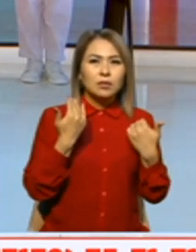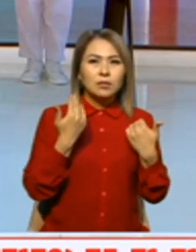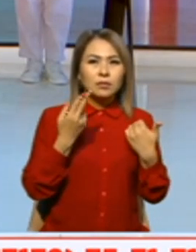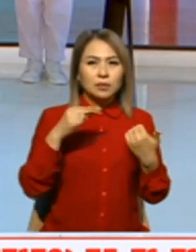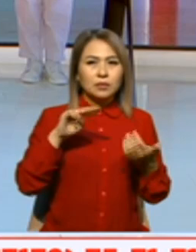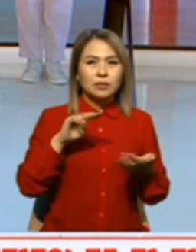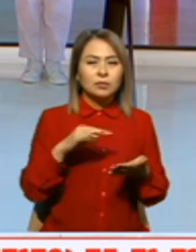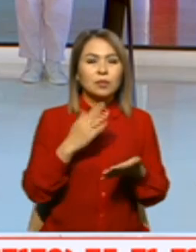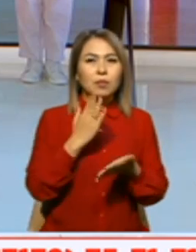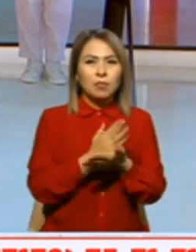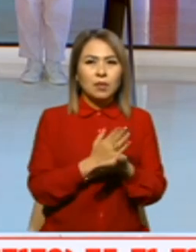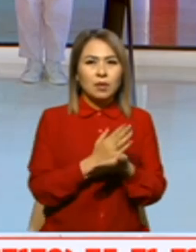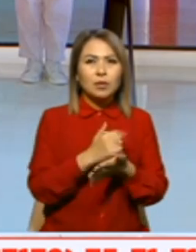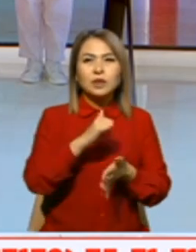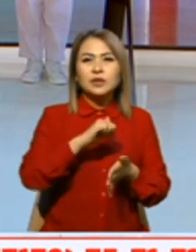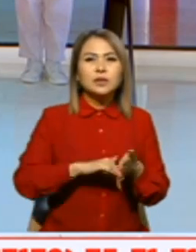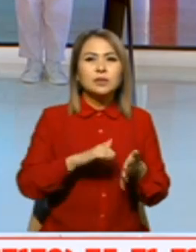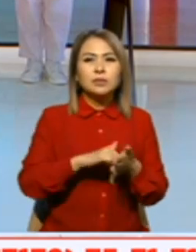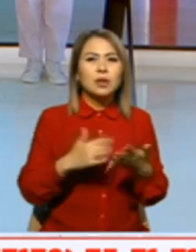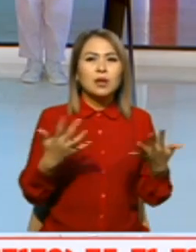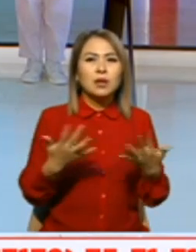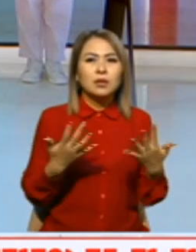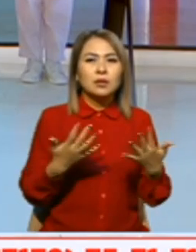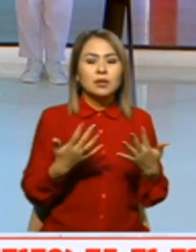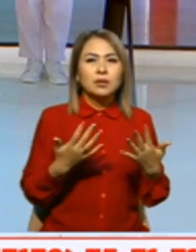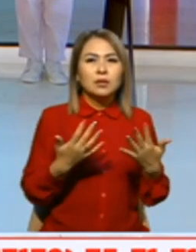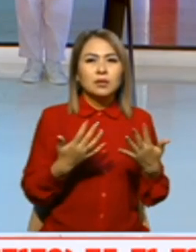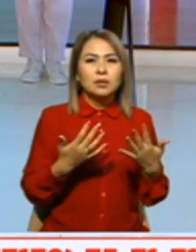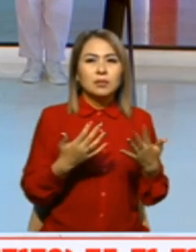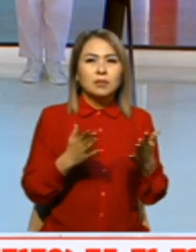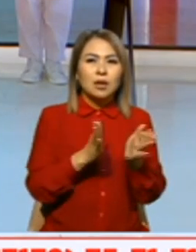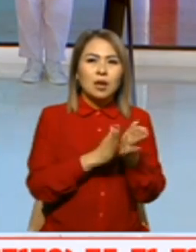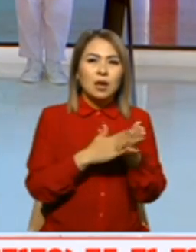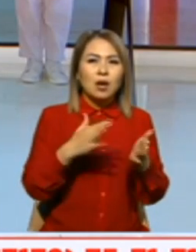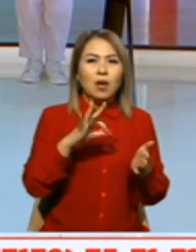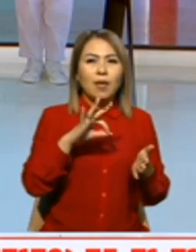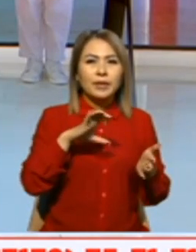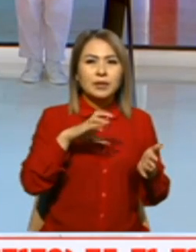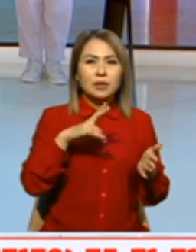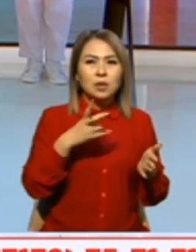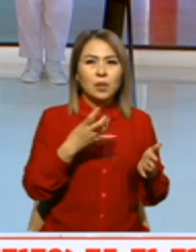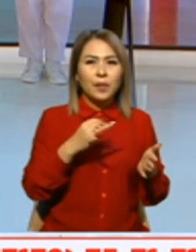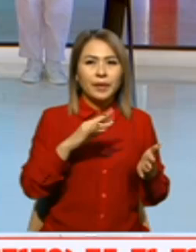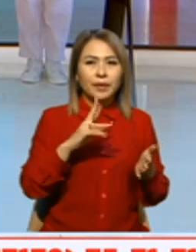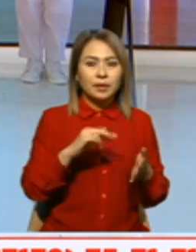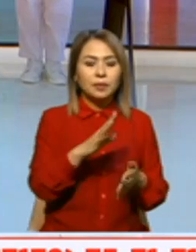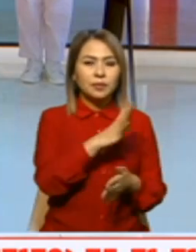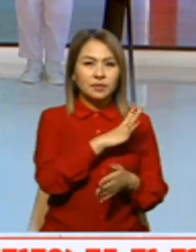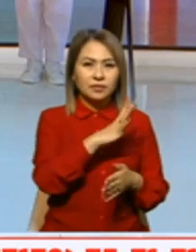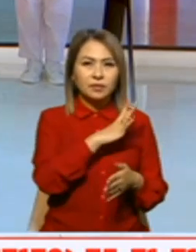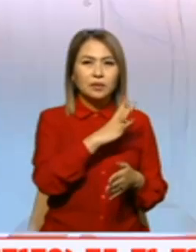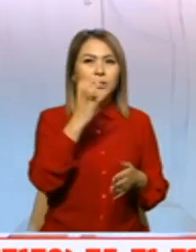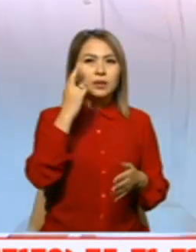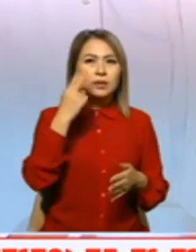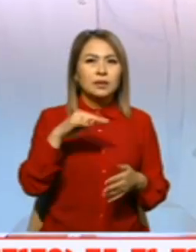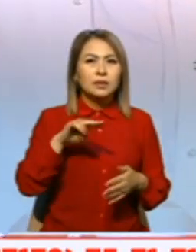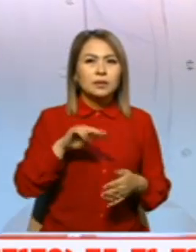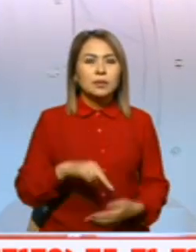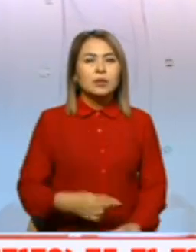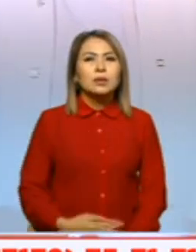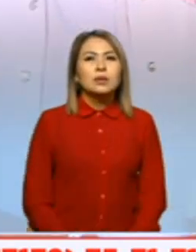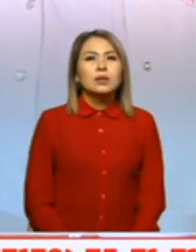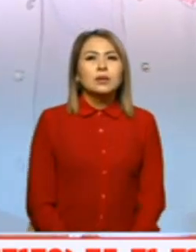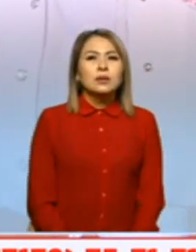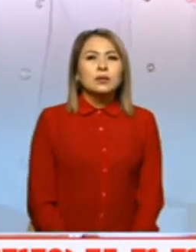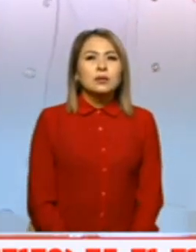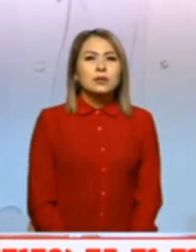дцп бар ғой, бірақ себебі да отслойканың кесірінен дцп бола ма бала? Түсінікті. Енді кез